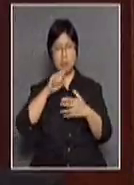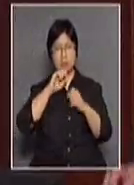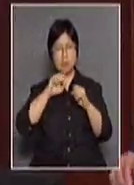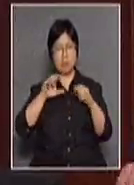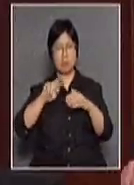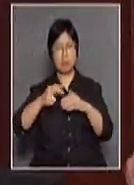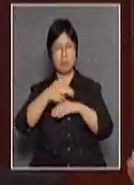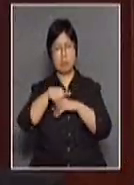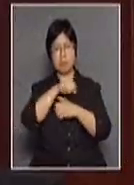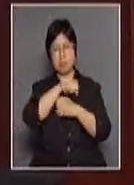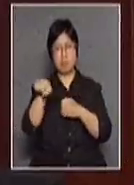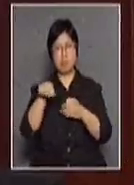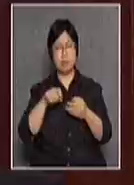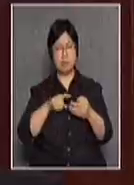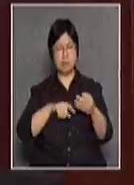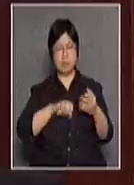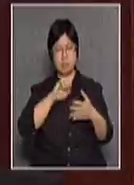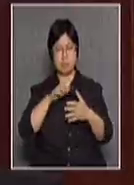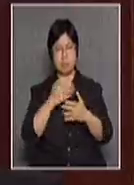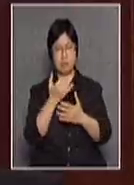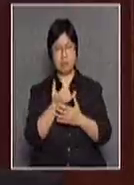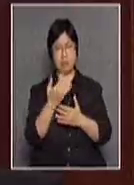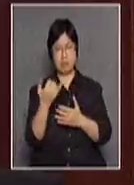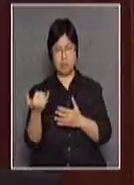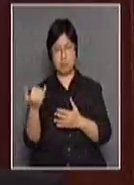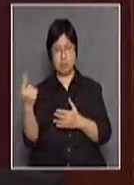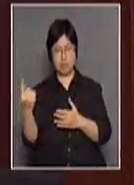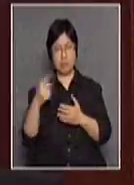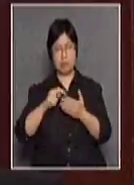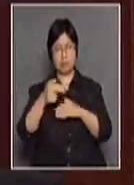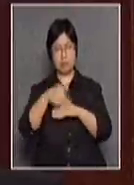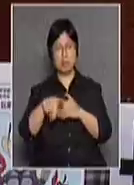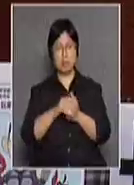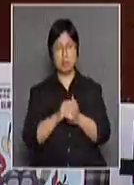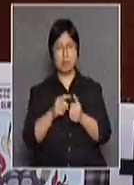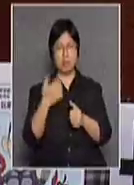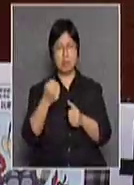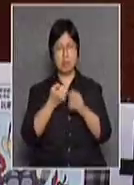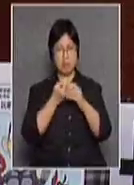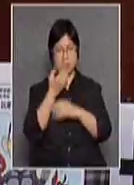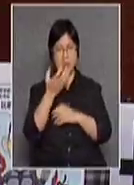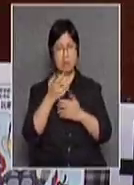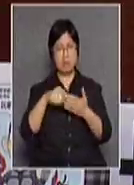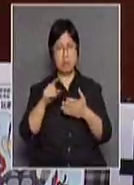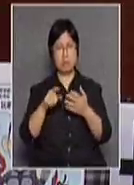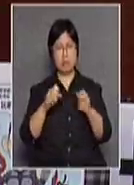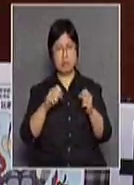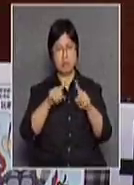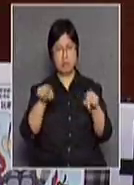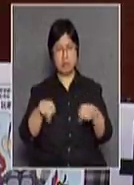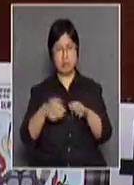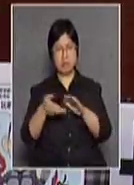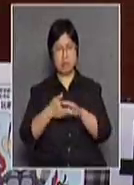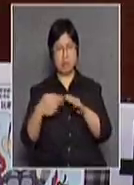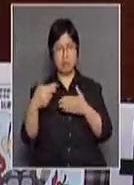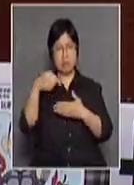否決。陳志全議員，請你動議第661項修正案。 主席，我動議通過會議講稿附錄以上